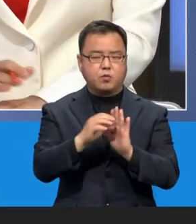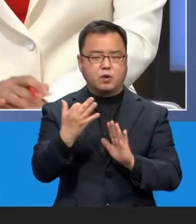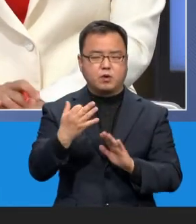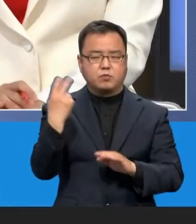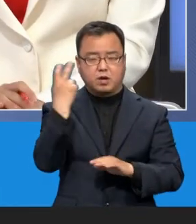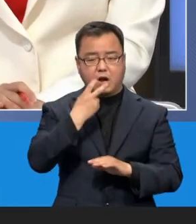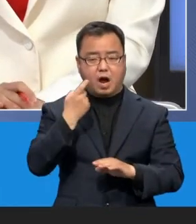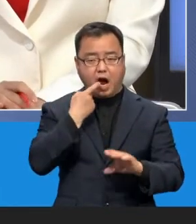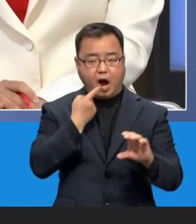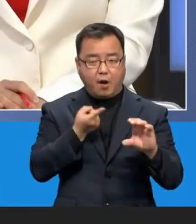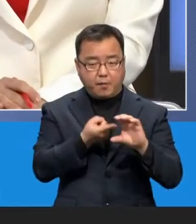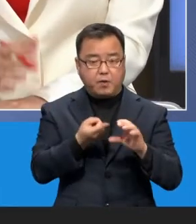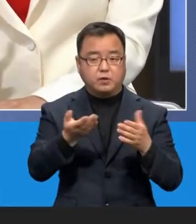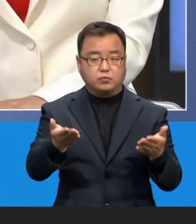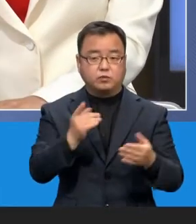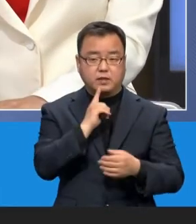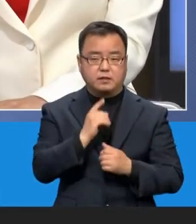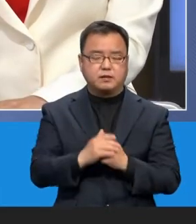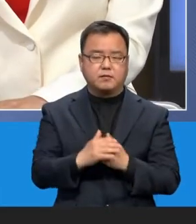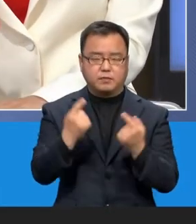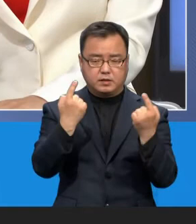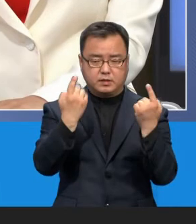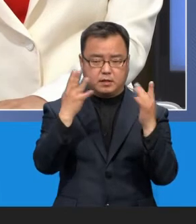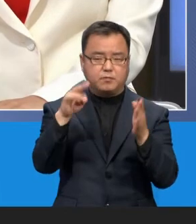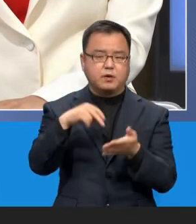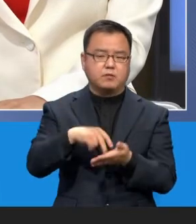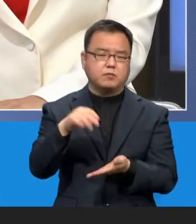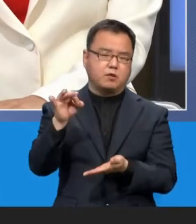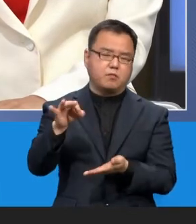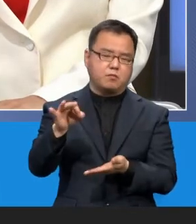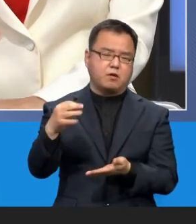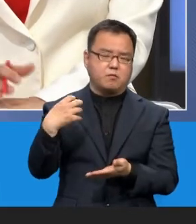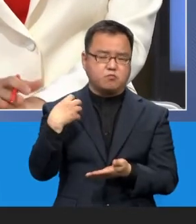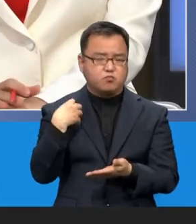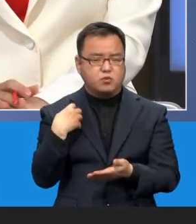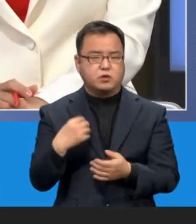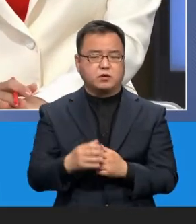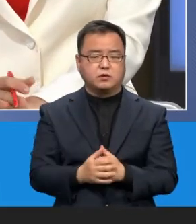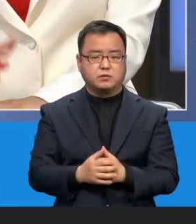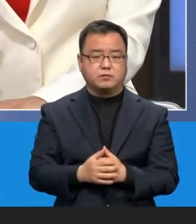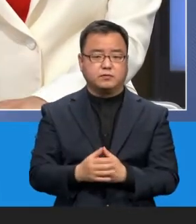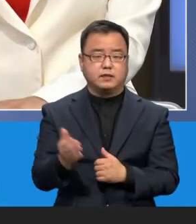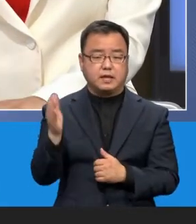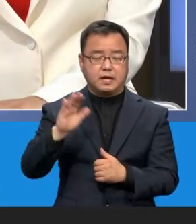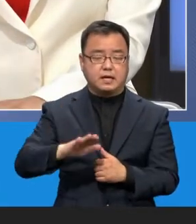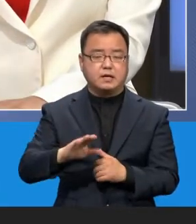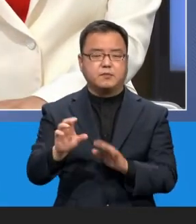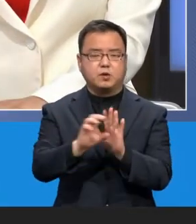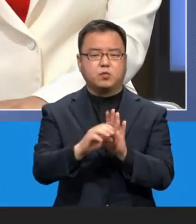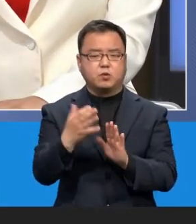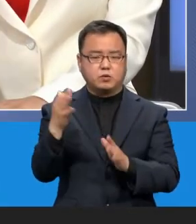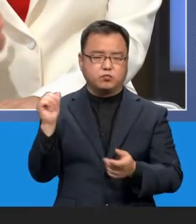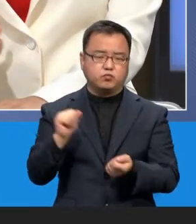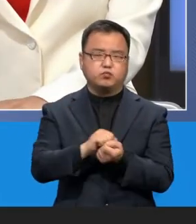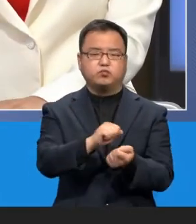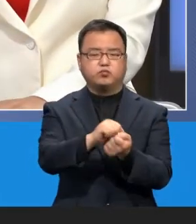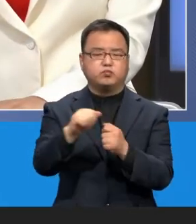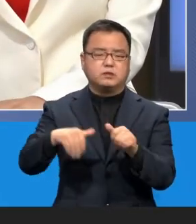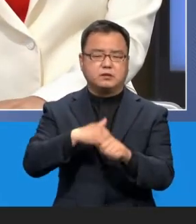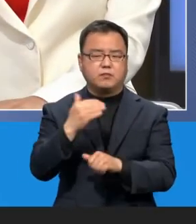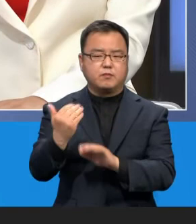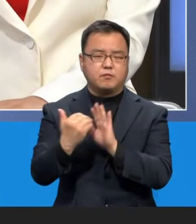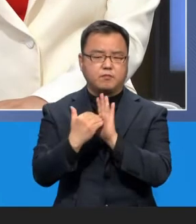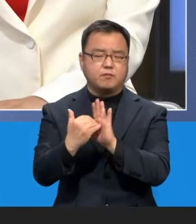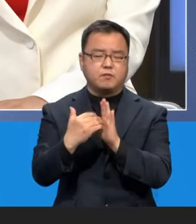주기로 했습니다 물론 대학 입장에서는 비용이 굉장히 많이 드는 일인데요 하지만 팬 데미 게 맞서기 위해서는 여러 면에서